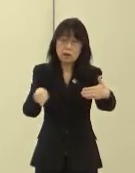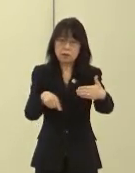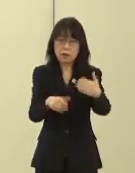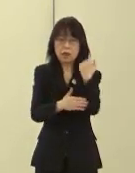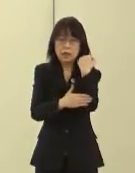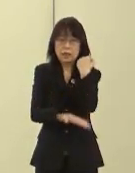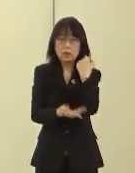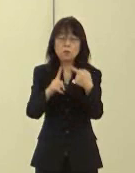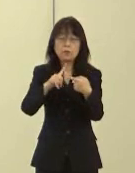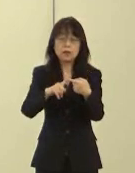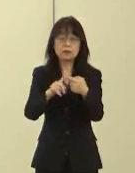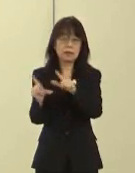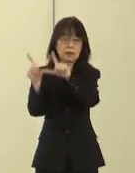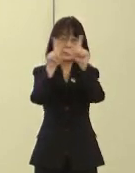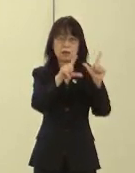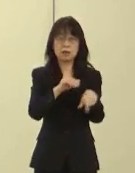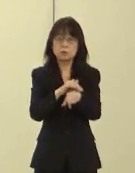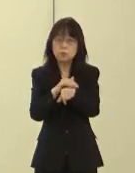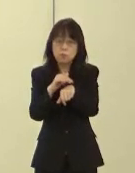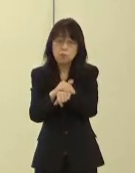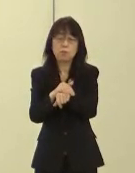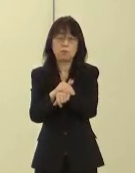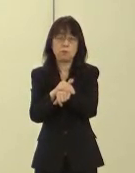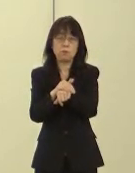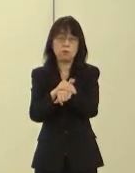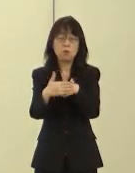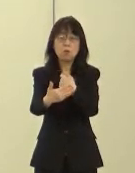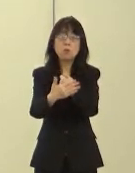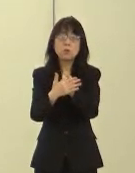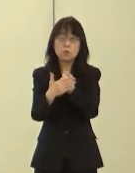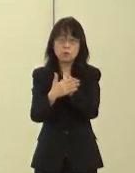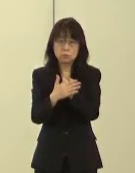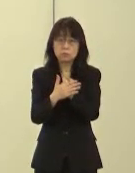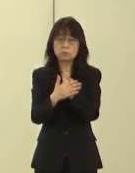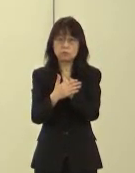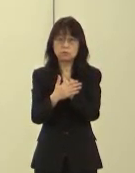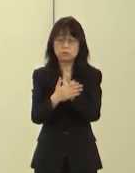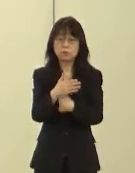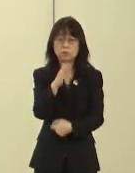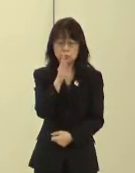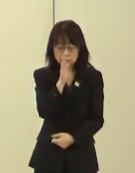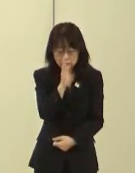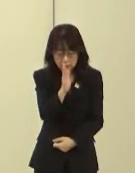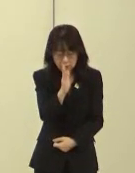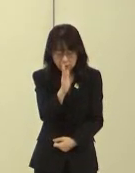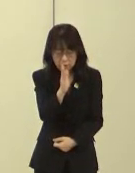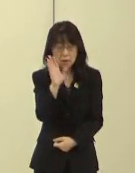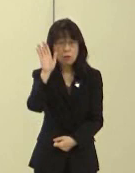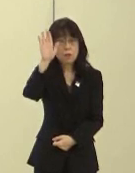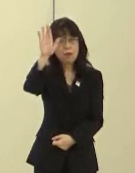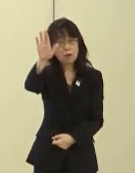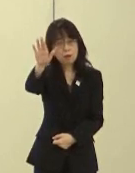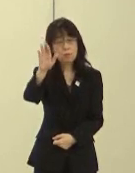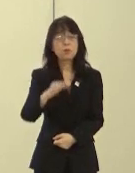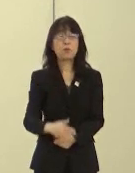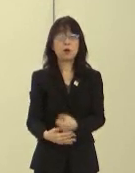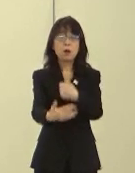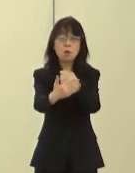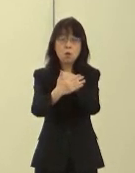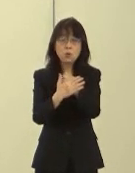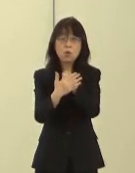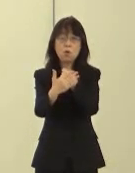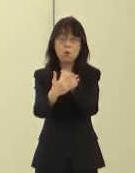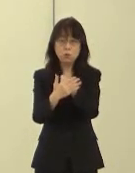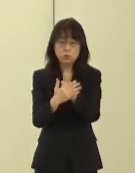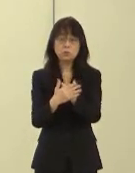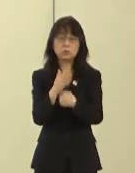な生活様式、このことにご協力をいただいて、これからもご協力をいただいてい